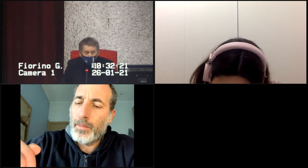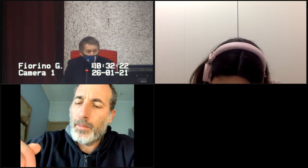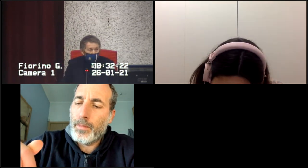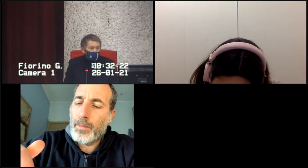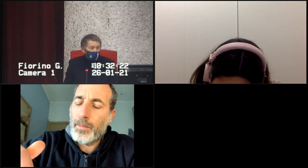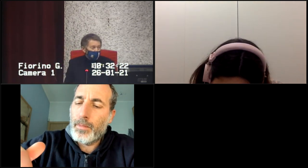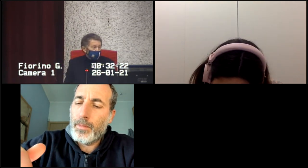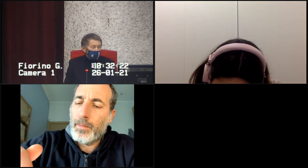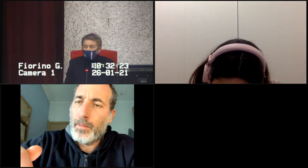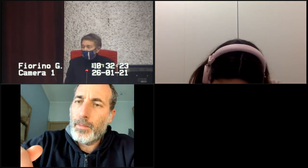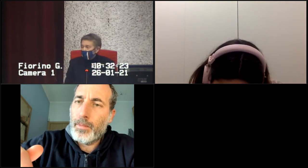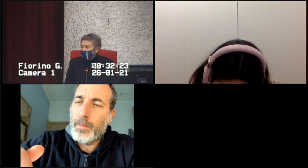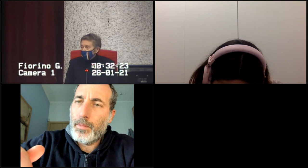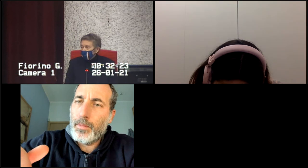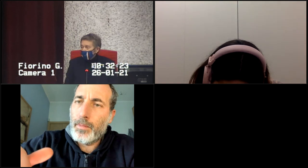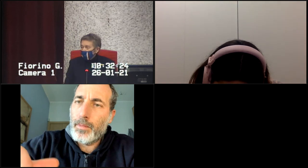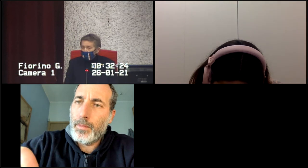Contrari?